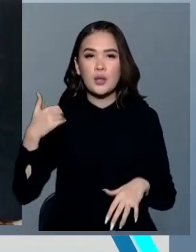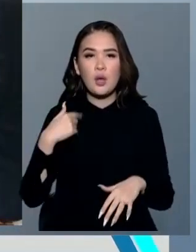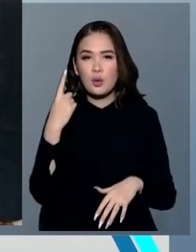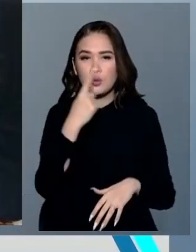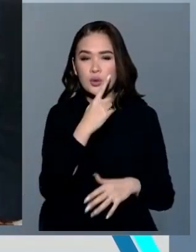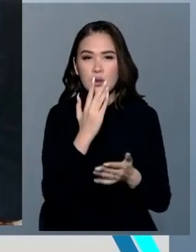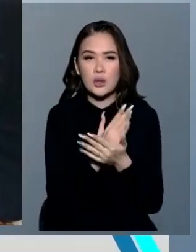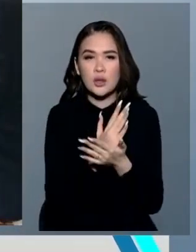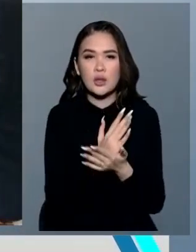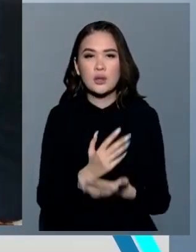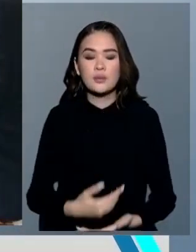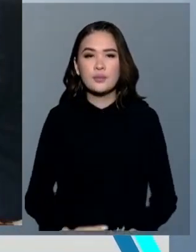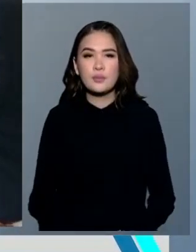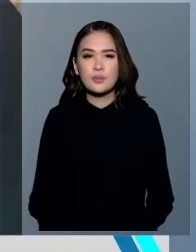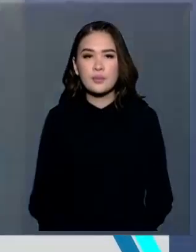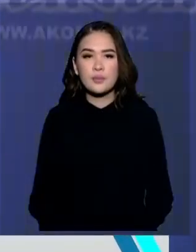көзделген.